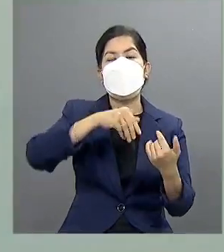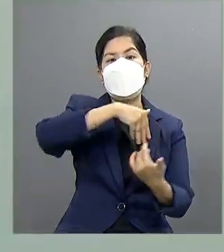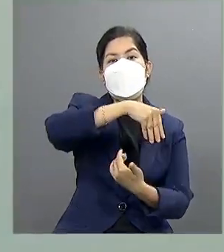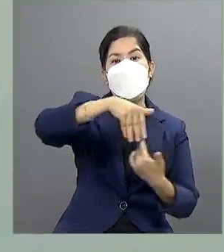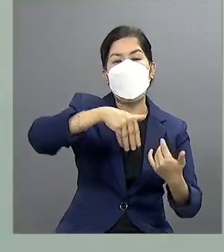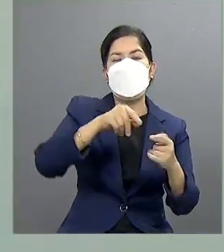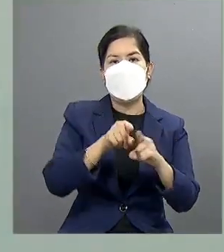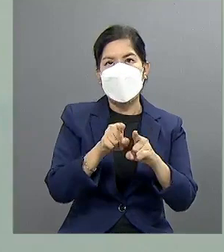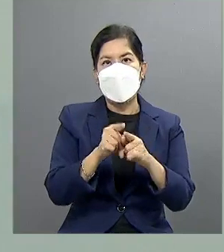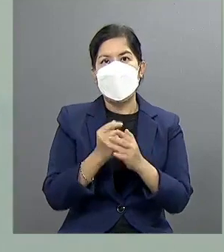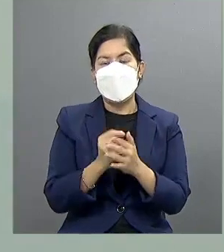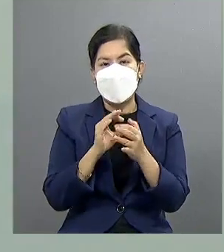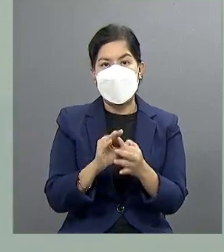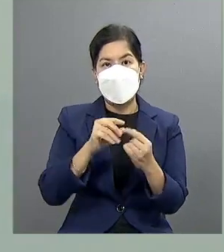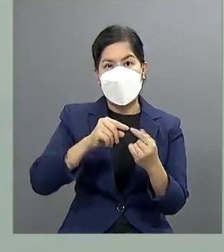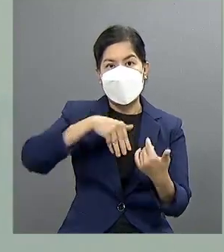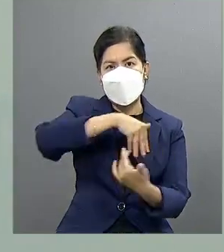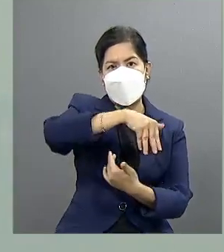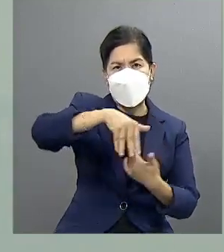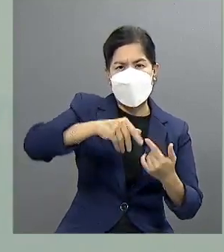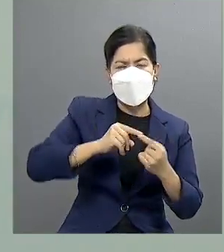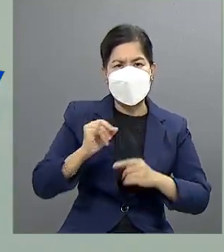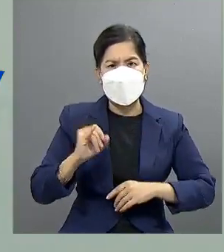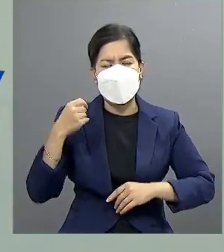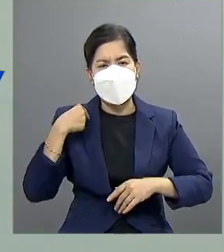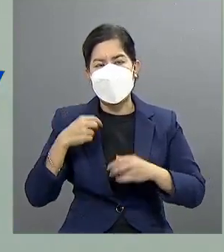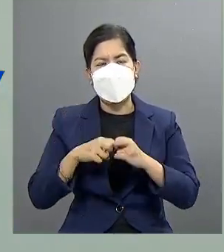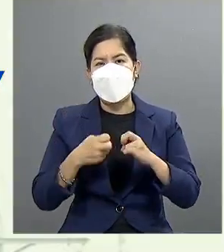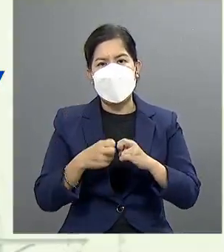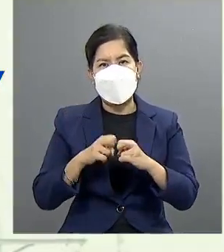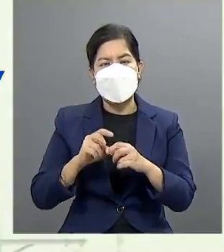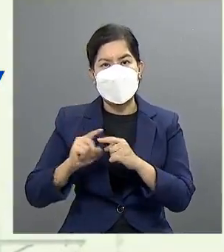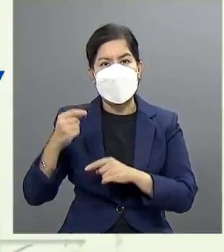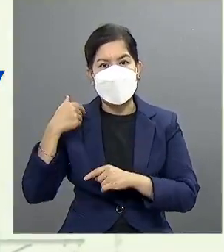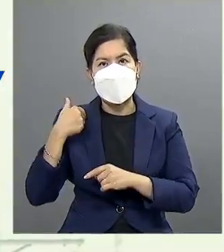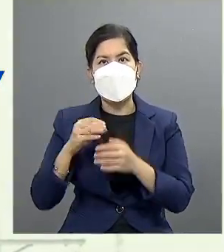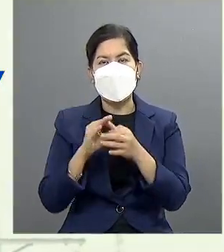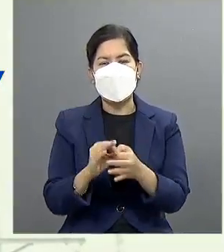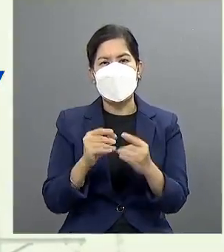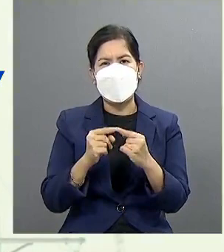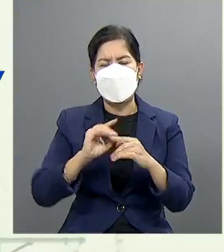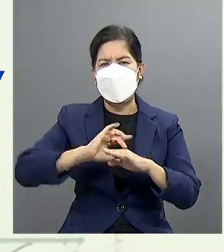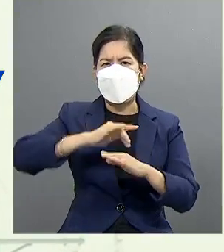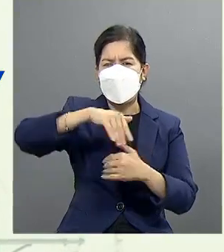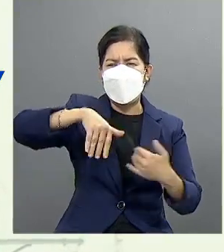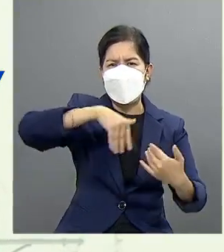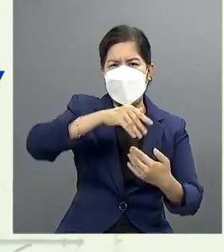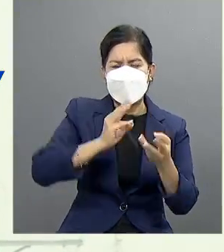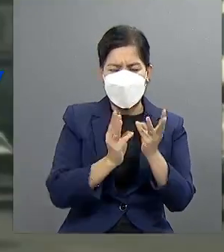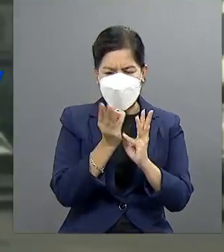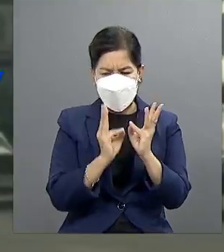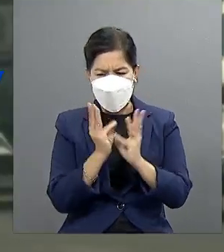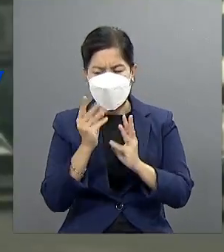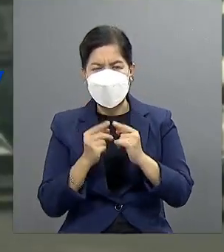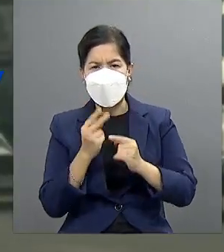ที่เป็นพิษกับร่างกายและทำให้ร่างกายภูมิคุ้มกันต่ำนะคะอย่างเช่นว่าพวกมลพิษ ฝุ่นควันบุหรี่นะคะพวกนี้เนี่ยก็จะ